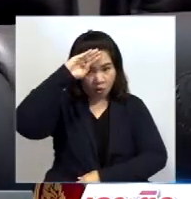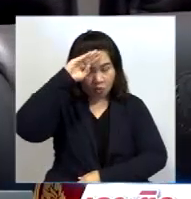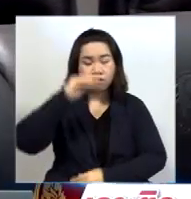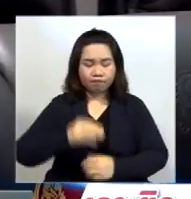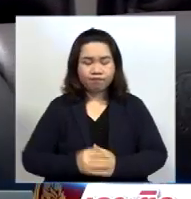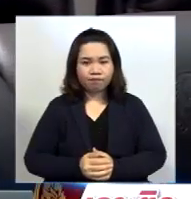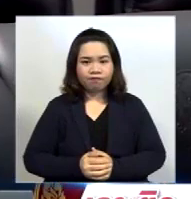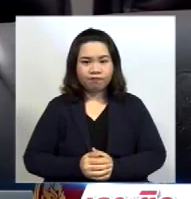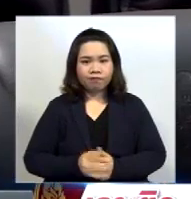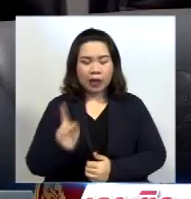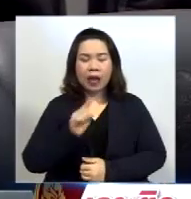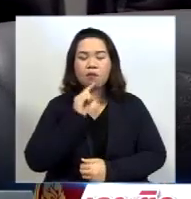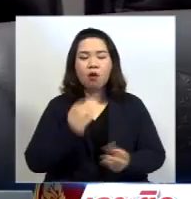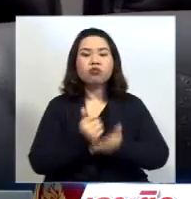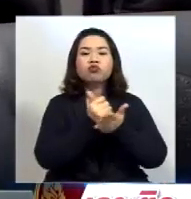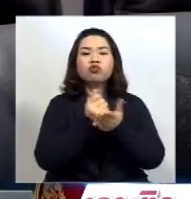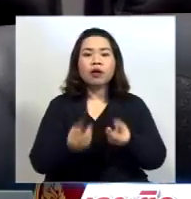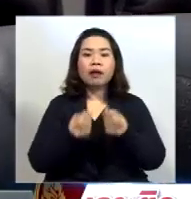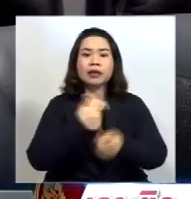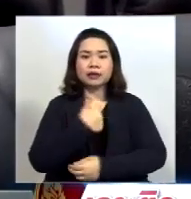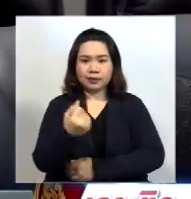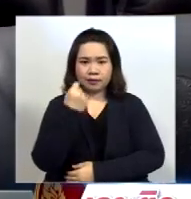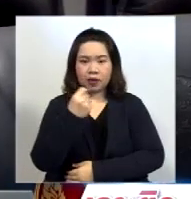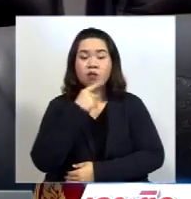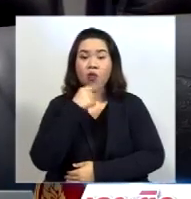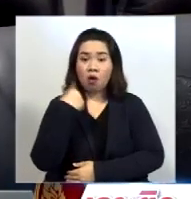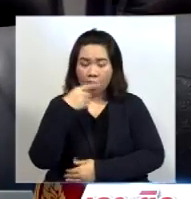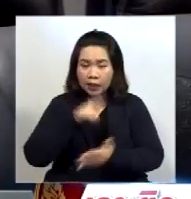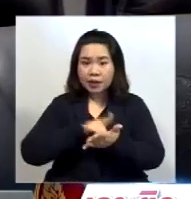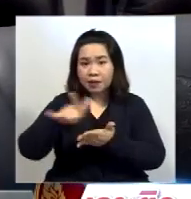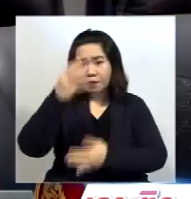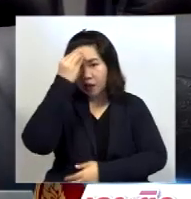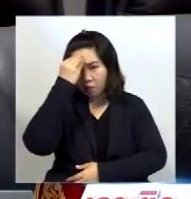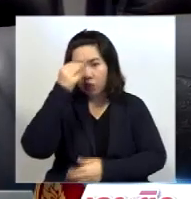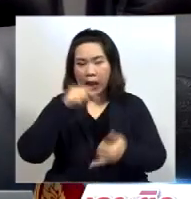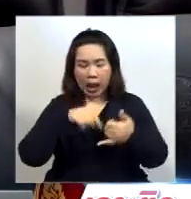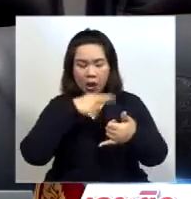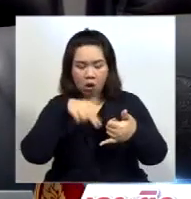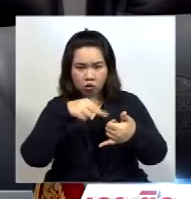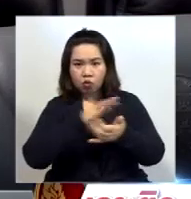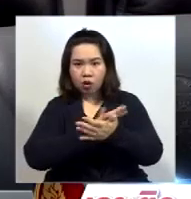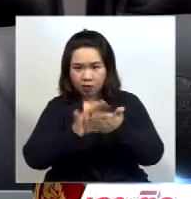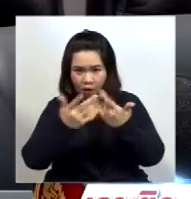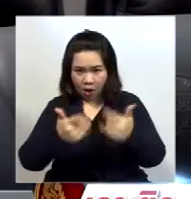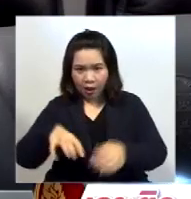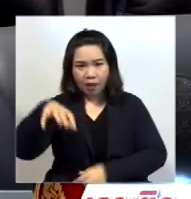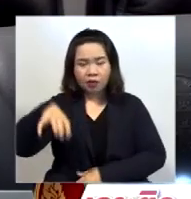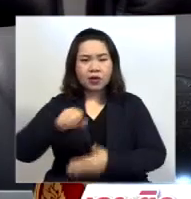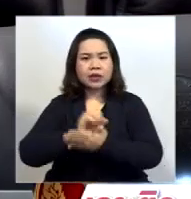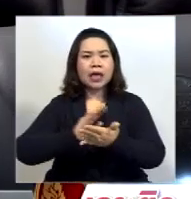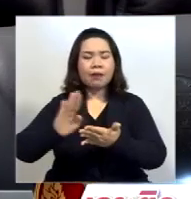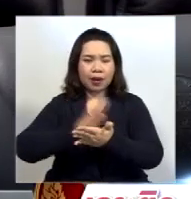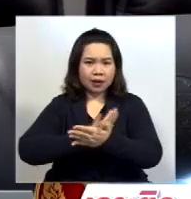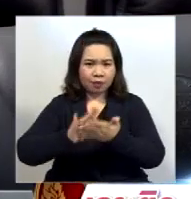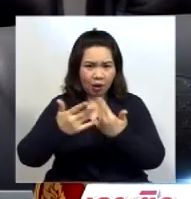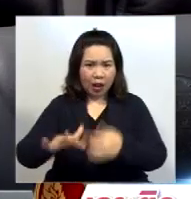-19 เพื่อสร้างความมั่นใจแล้วก็ยืนยันว่าสมาชิกเนี่ยที่เดินทางไปญี่ปุ่นไปรับการตรวจทางแลบจากสถาบันบำราศนราดูรแล้วผ